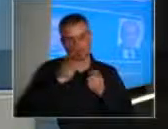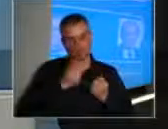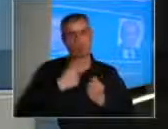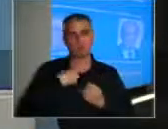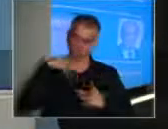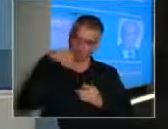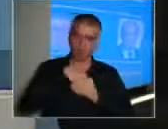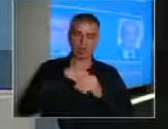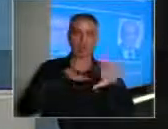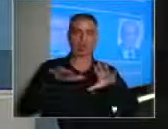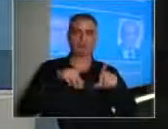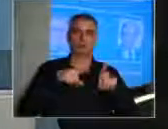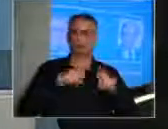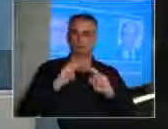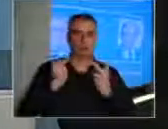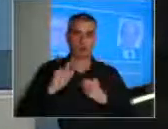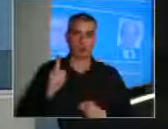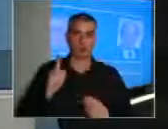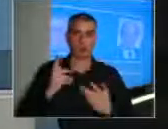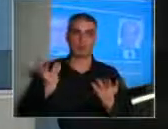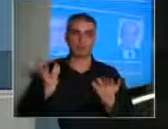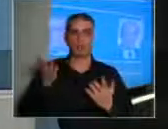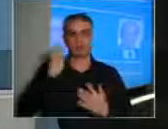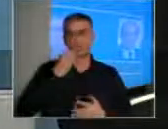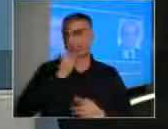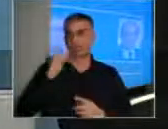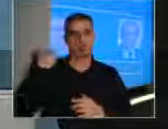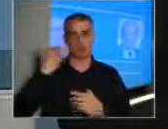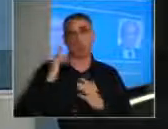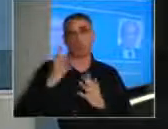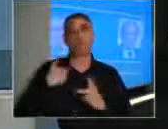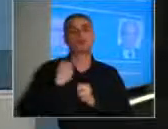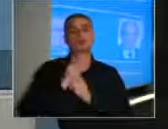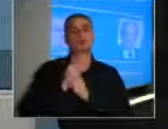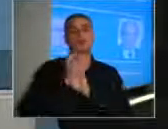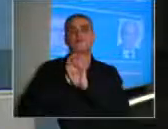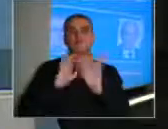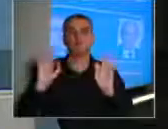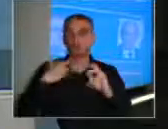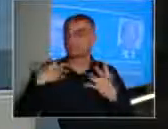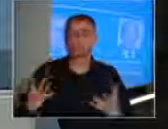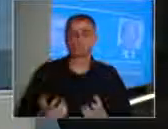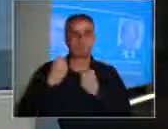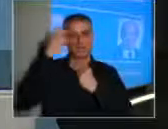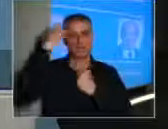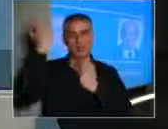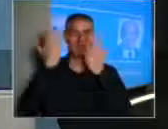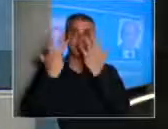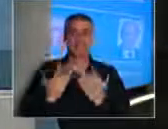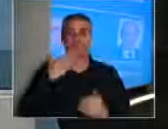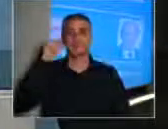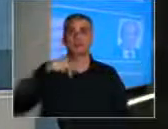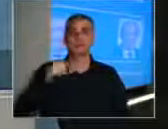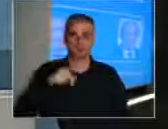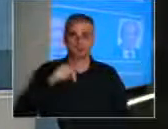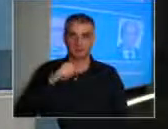עצמנו לתוך הממשלות. זה לא קל. היה עדיף שזה לא יהיה ככה. אנחנו עושים עבודה מצוינת. הצלתי את המדעים ואת המתמטיקה